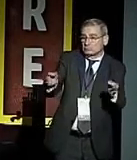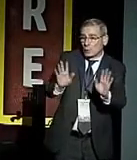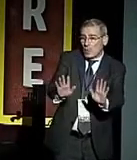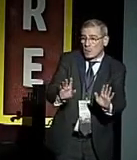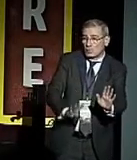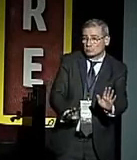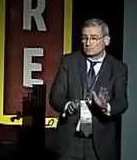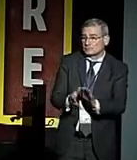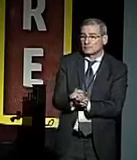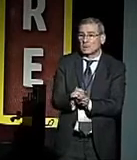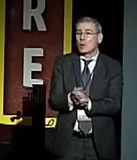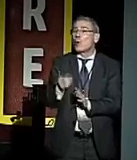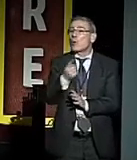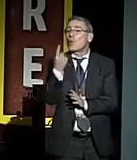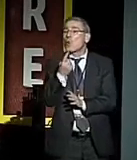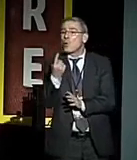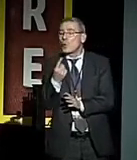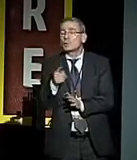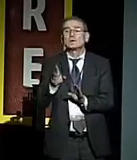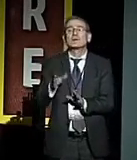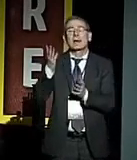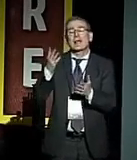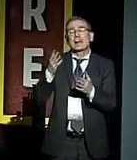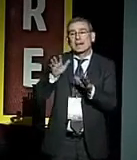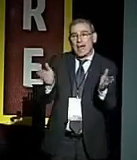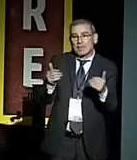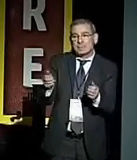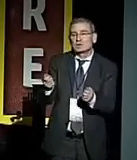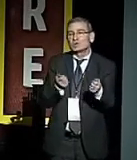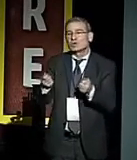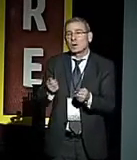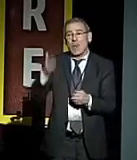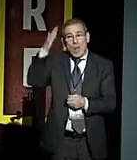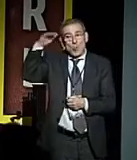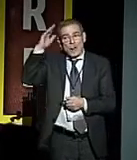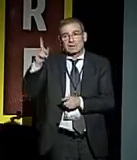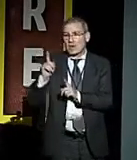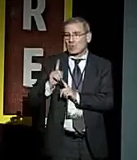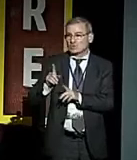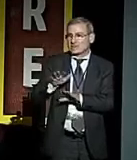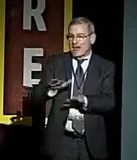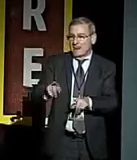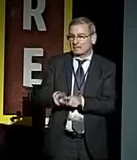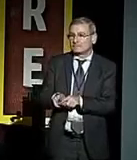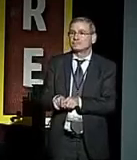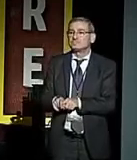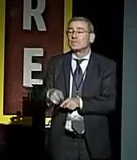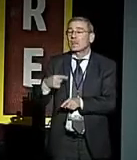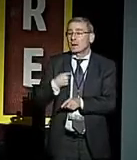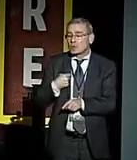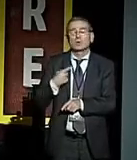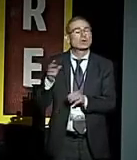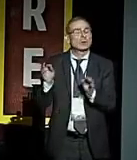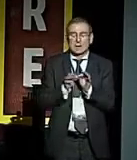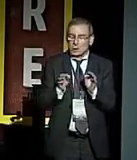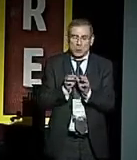è detto Bija, che è uno dei capi della cosiddetta Guardia Costiera. Stiamo parlando di questa cosa qua. È vero, ci vuole discontinuità, segretario, io sono assolutamente